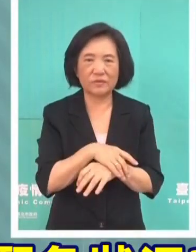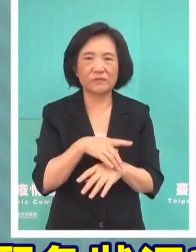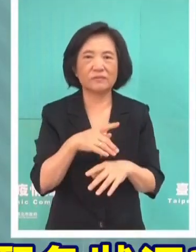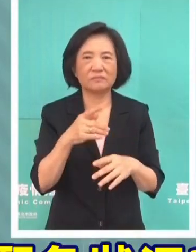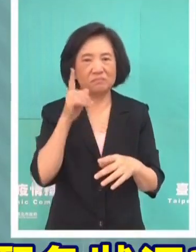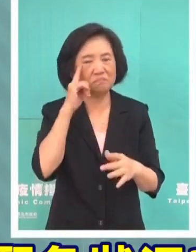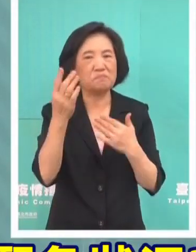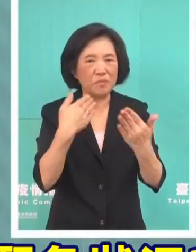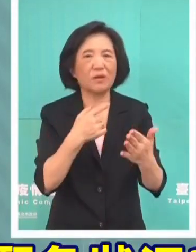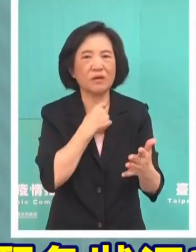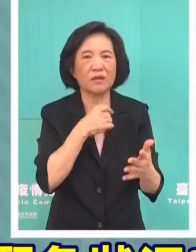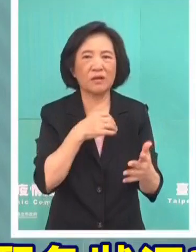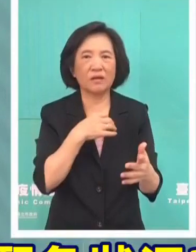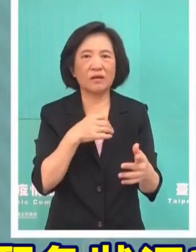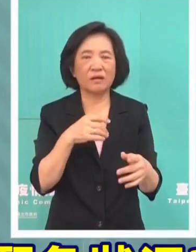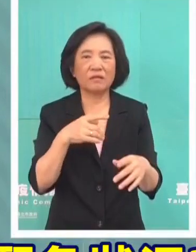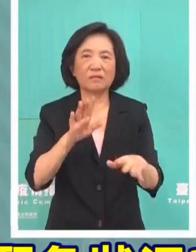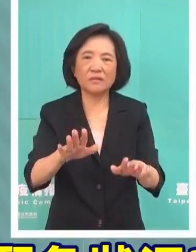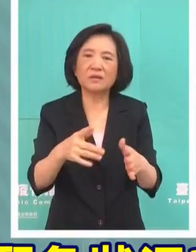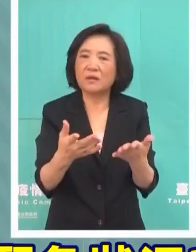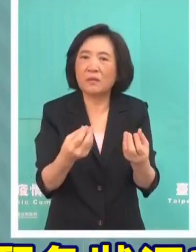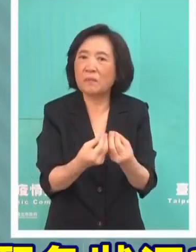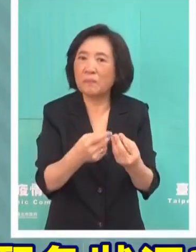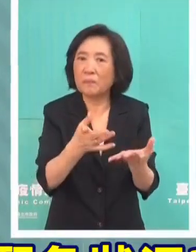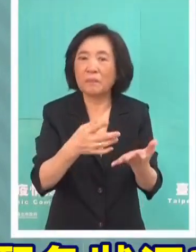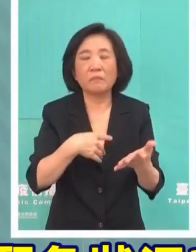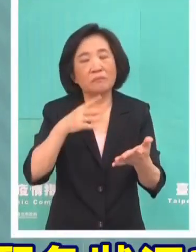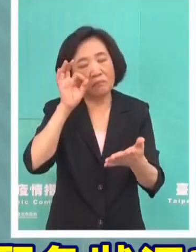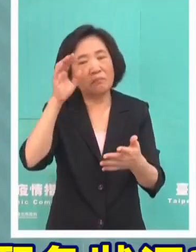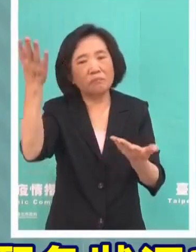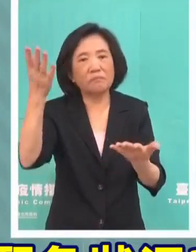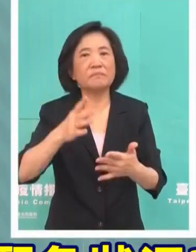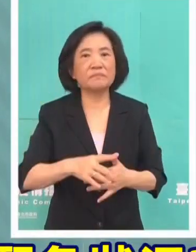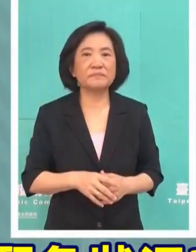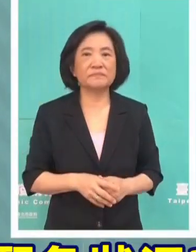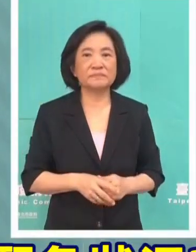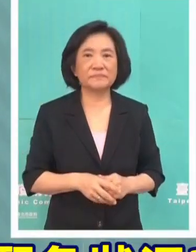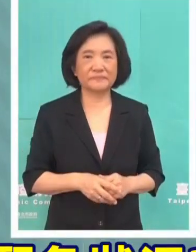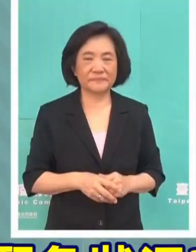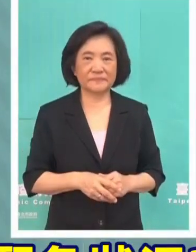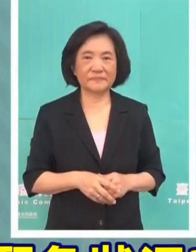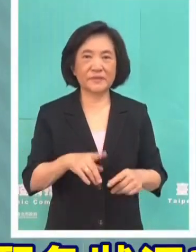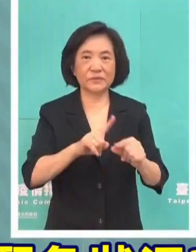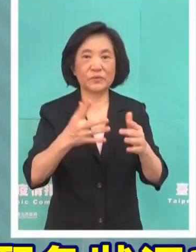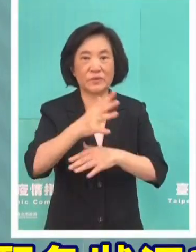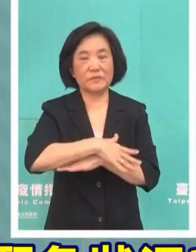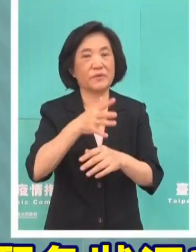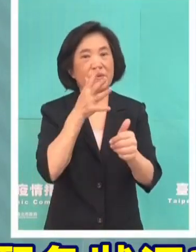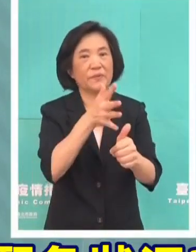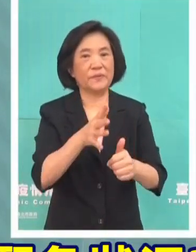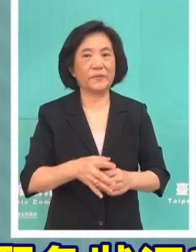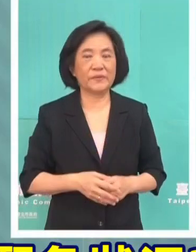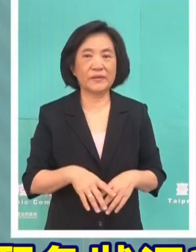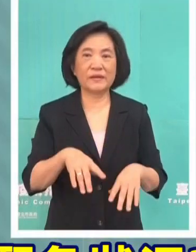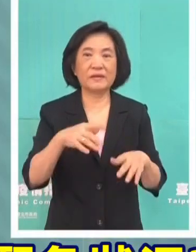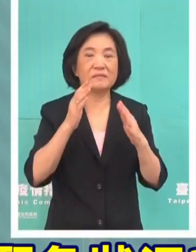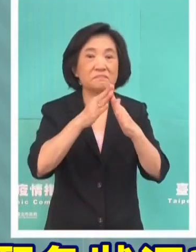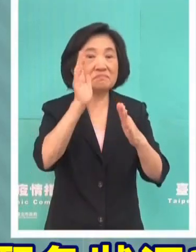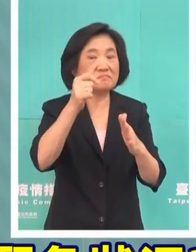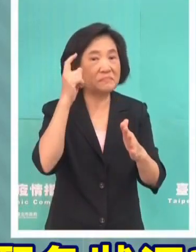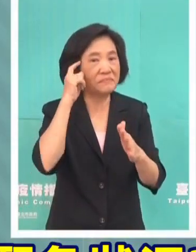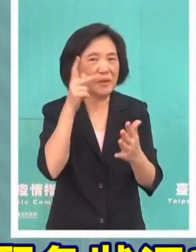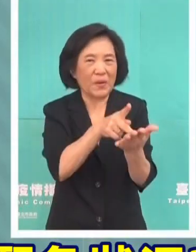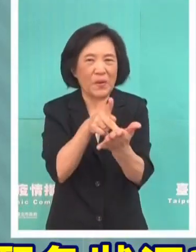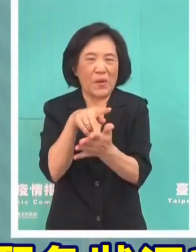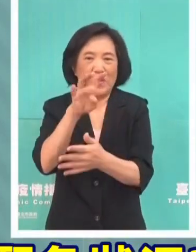啊、看这一题看怎么去处理嘛。 最后，中国时报提问，柯市长抛出要举债